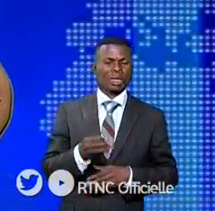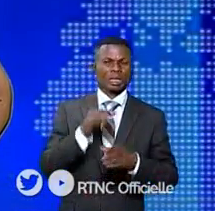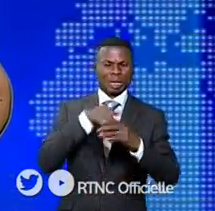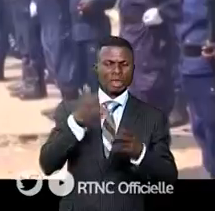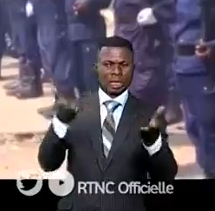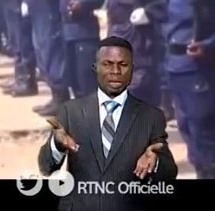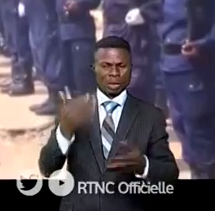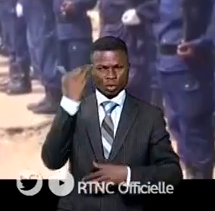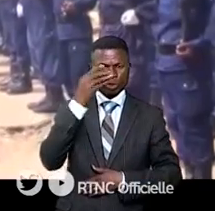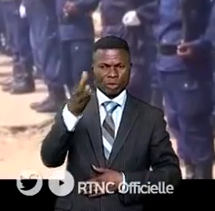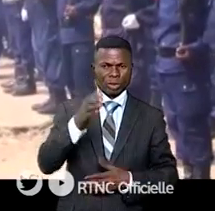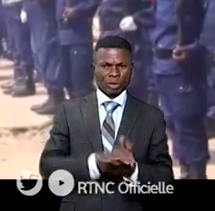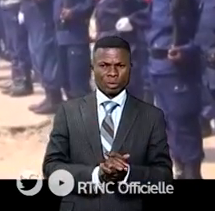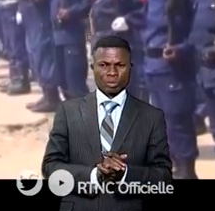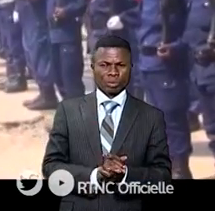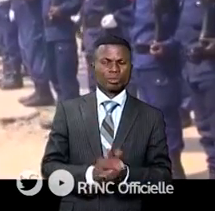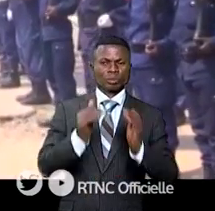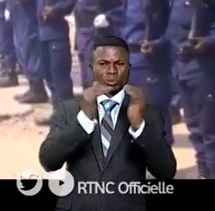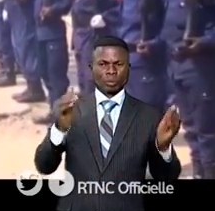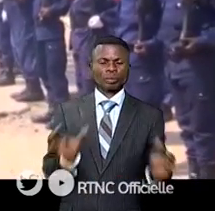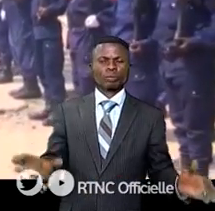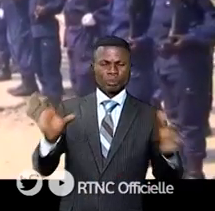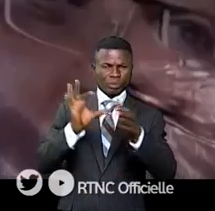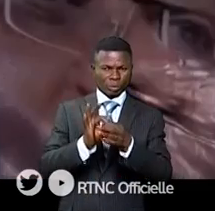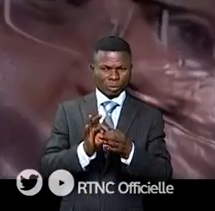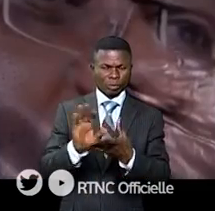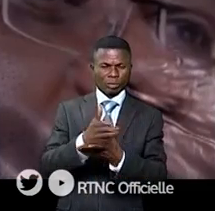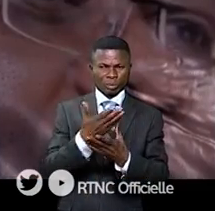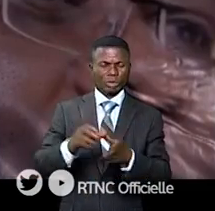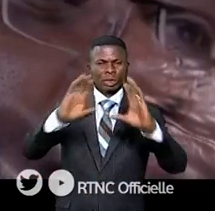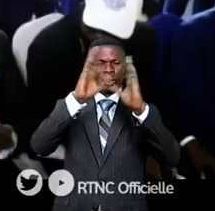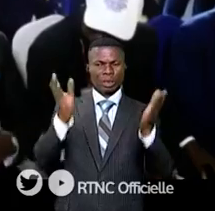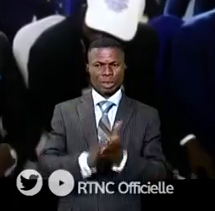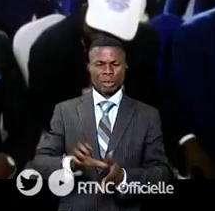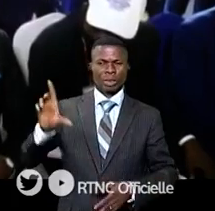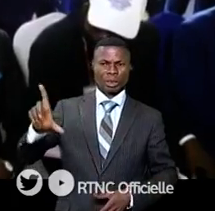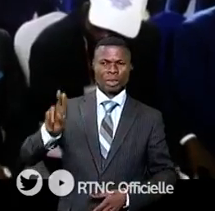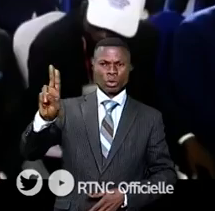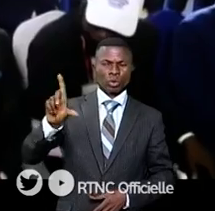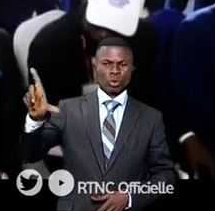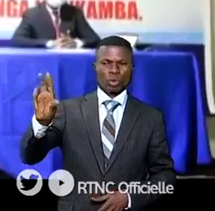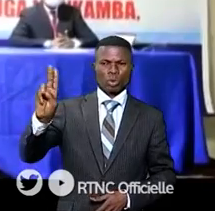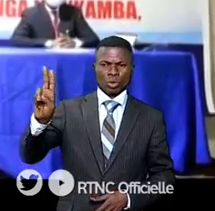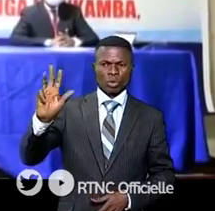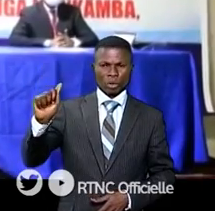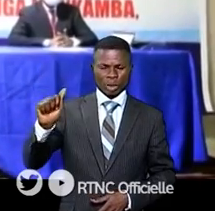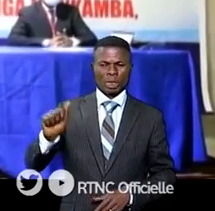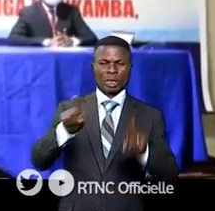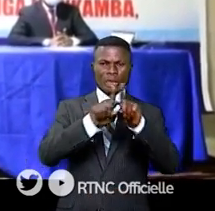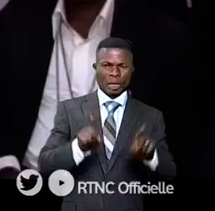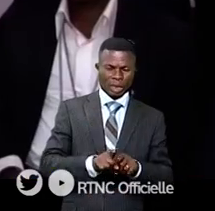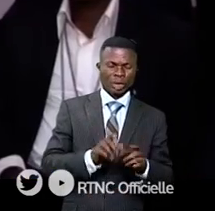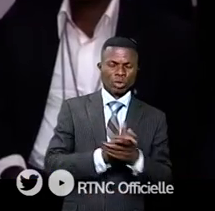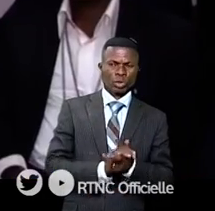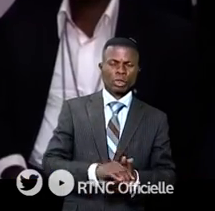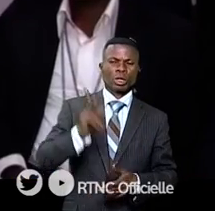Tchala. La conférence sur la paix et la réconciliation entre les communautés Lulua dans le Kassai central et Kouba dans le Kassai